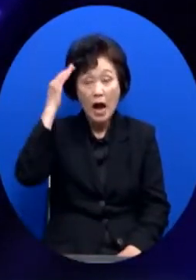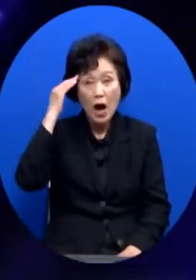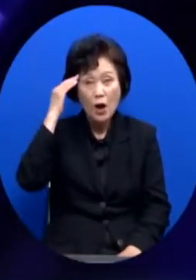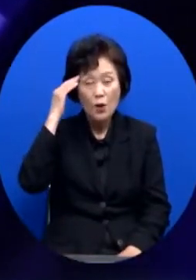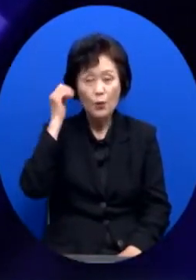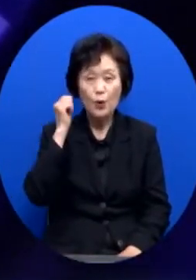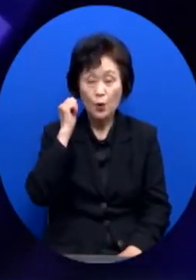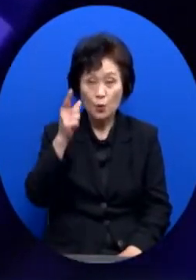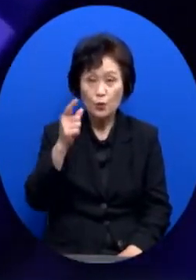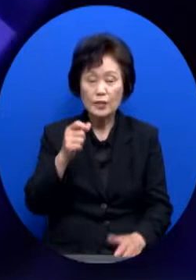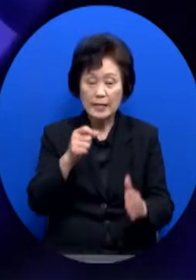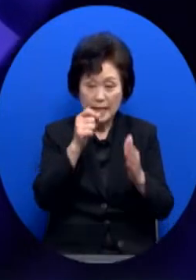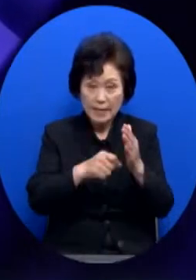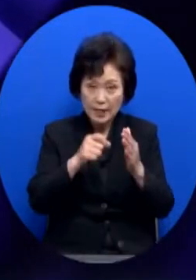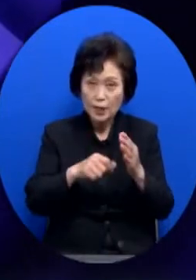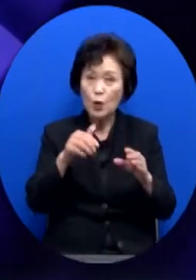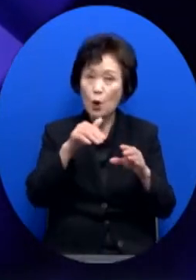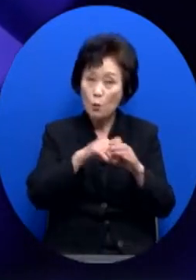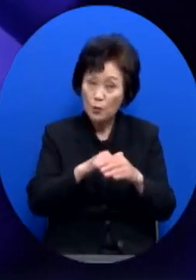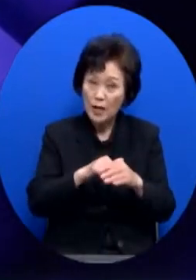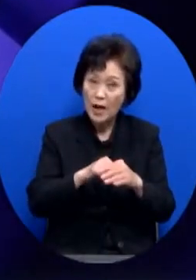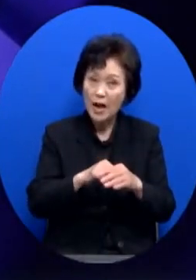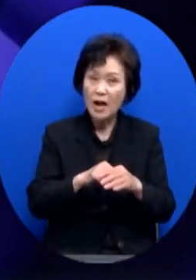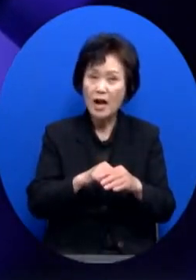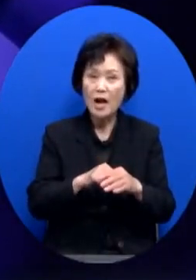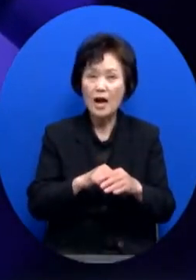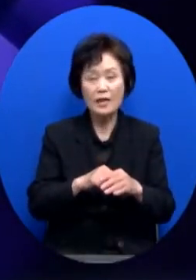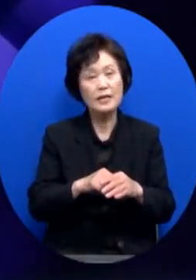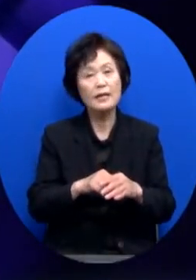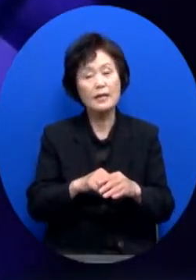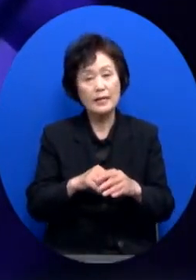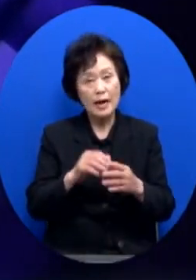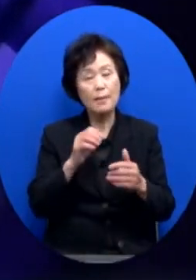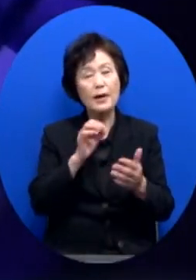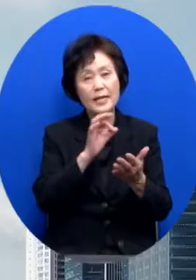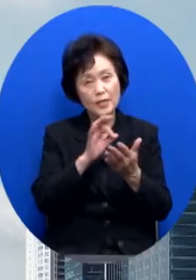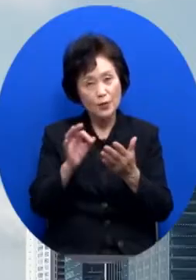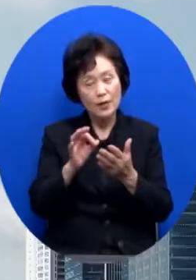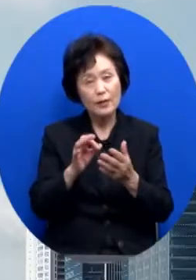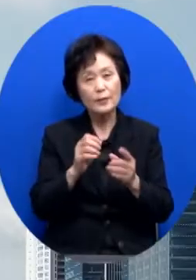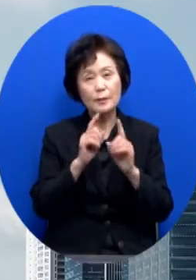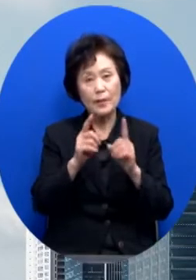문화에 관한 국제사회의 높은 관심을 반영한 것이라고 분석했습니다.